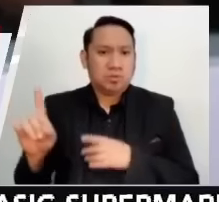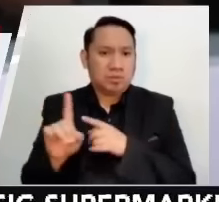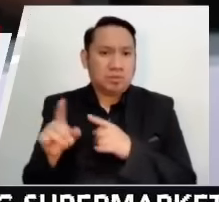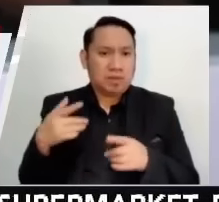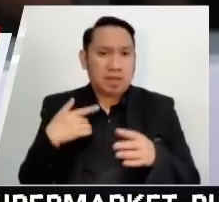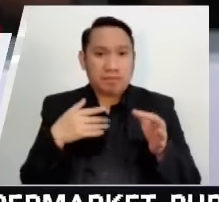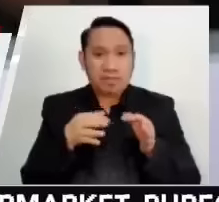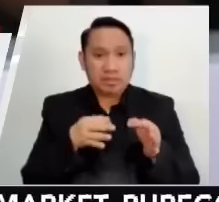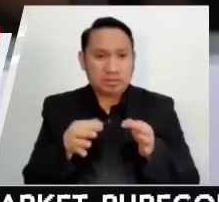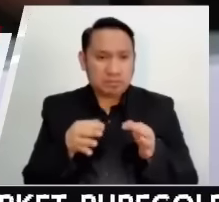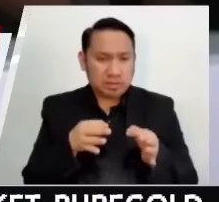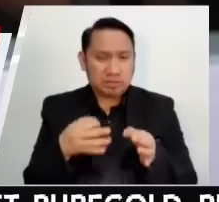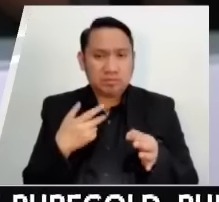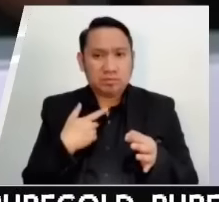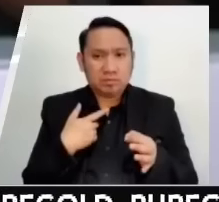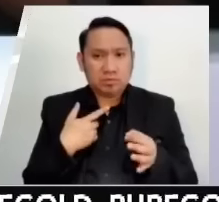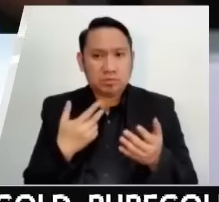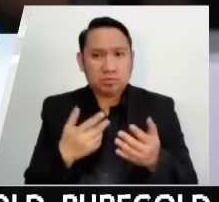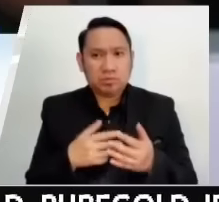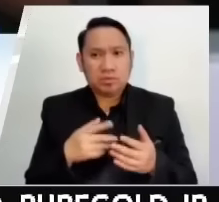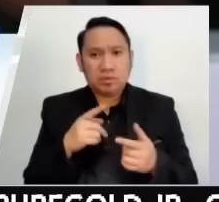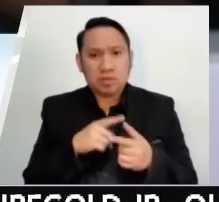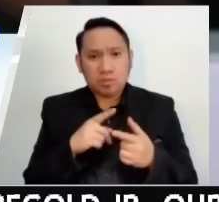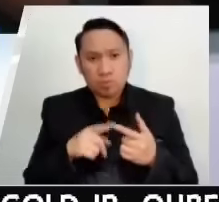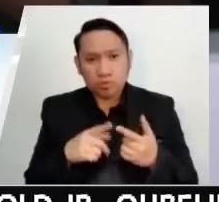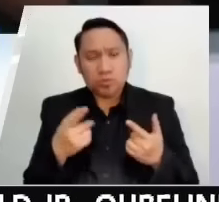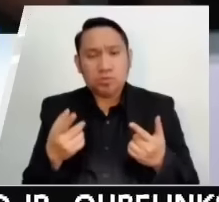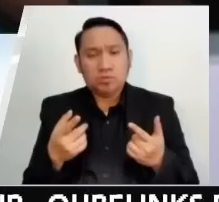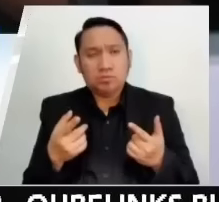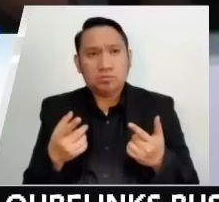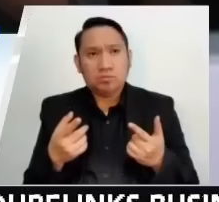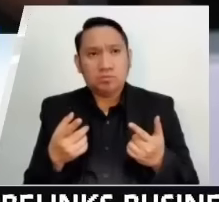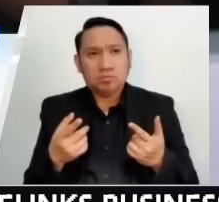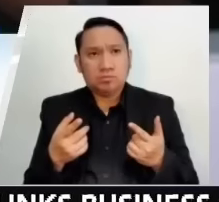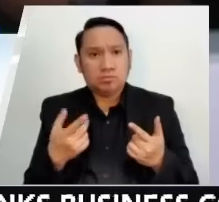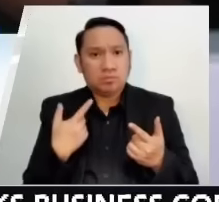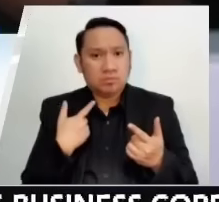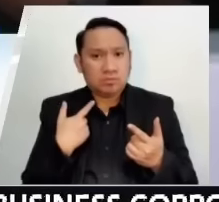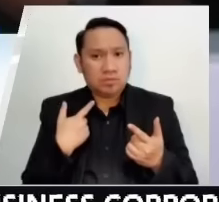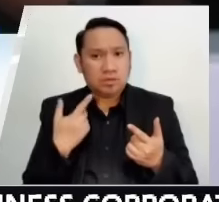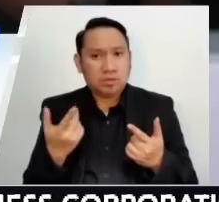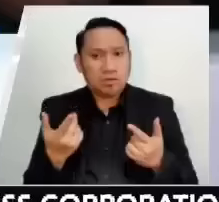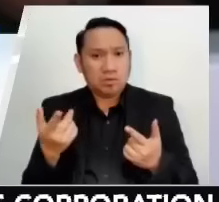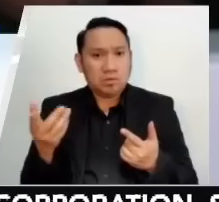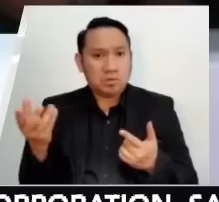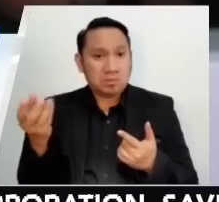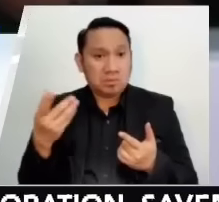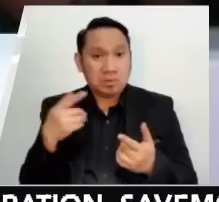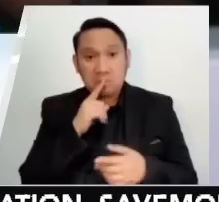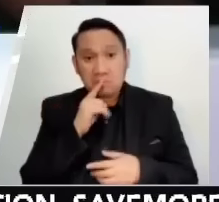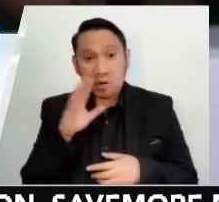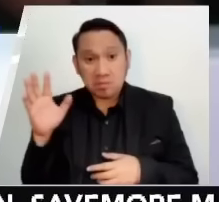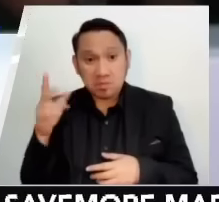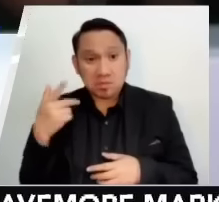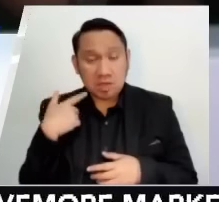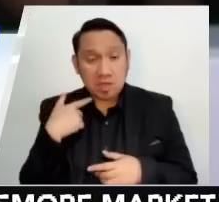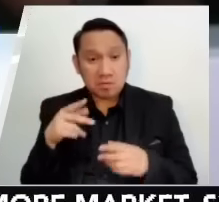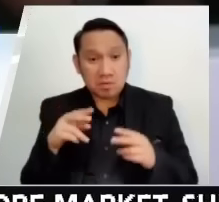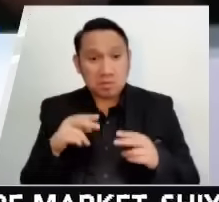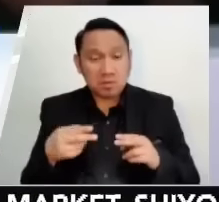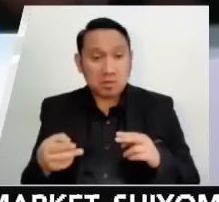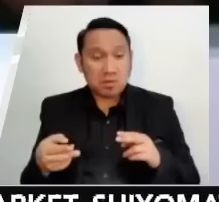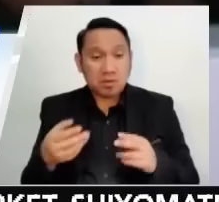in-explain po sa amin yun and then yung nangyayari po papanga po kami ng malaking sahod daw pero kapag may nagawa po kaming mali or Isang